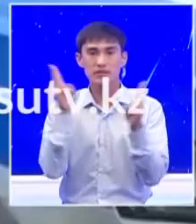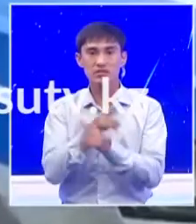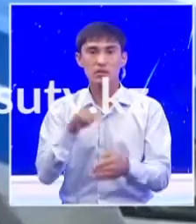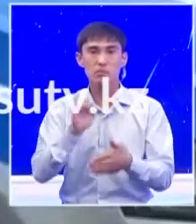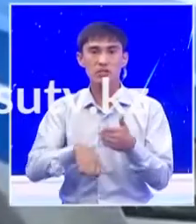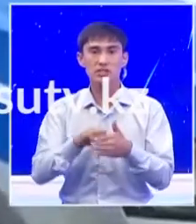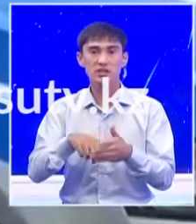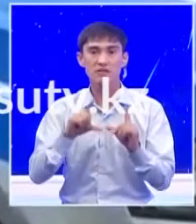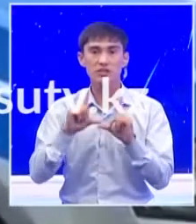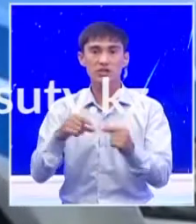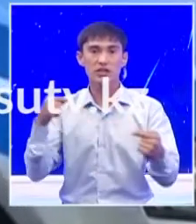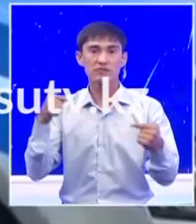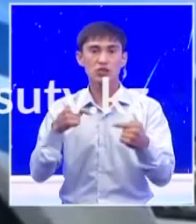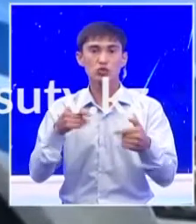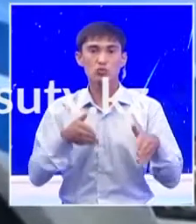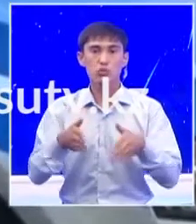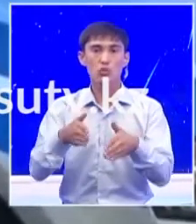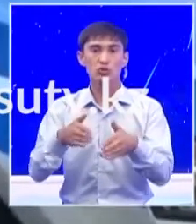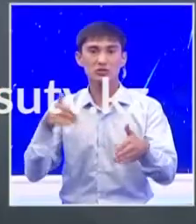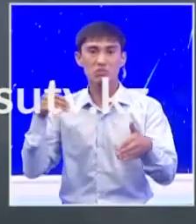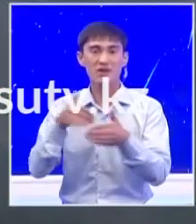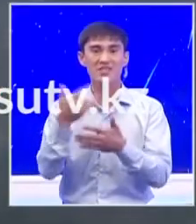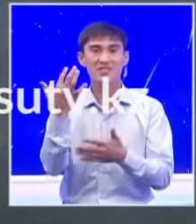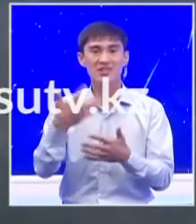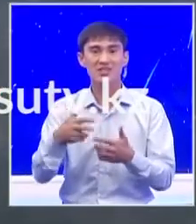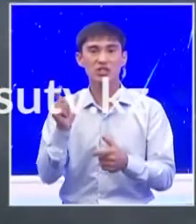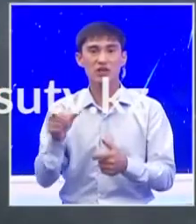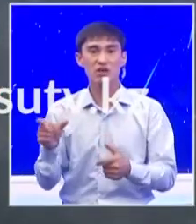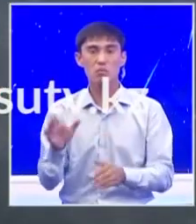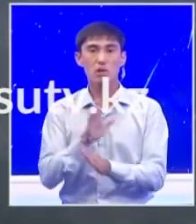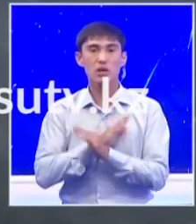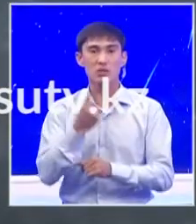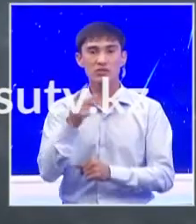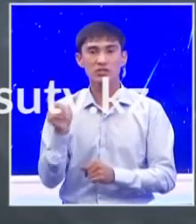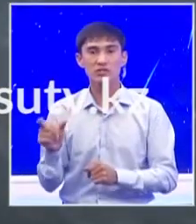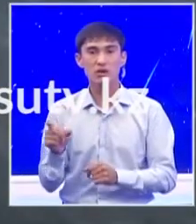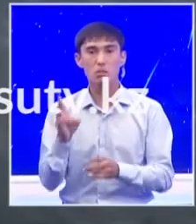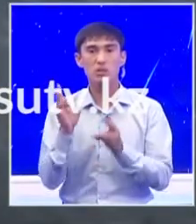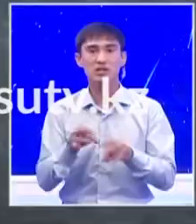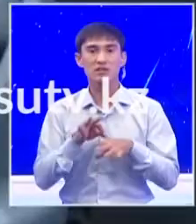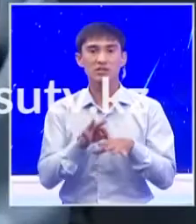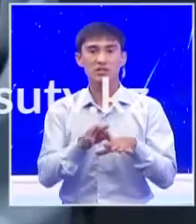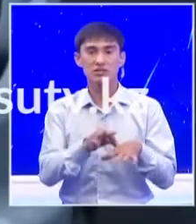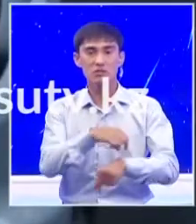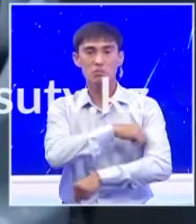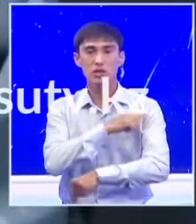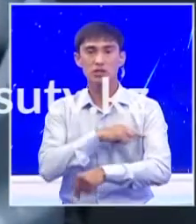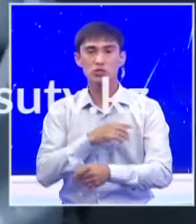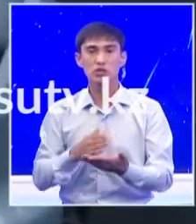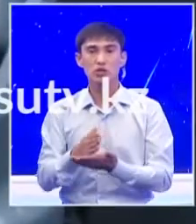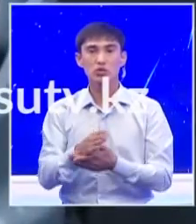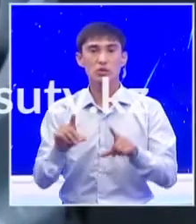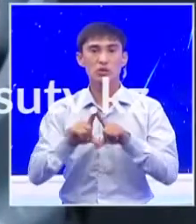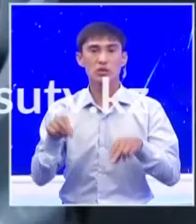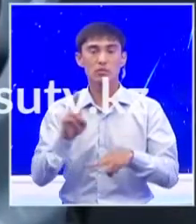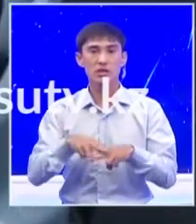причине выезжает на встречную полосу и избивает нескольких человек. Погибли двое, пострадавшие доставлены в больницу. Сотрудники